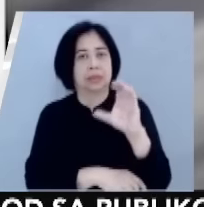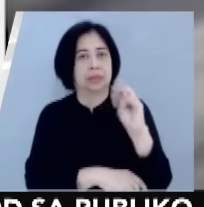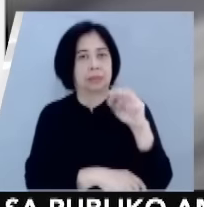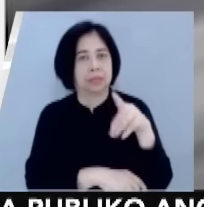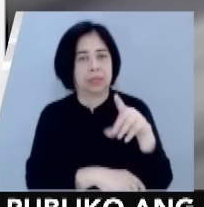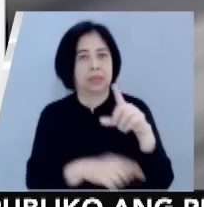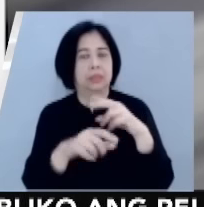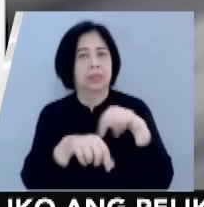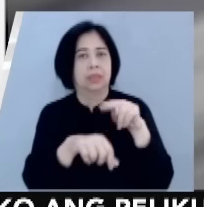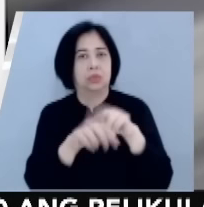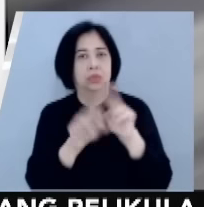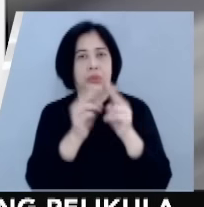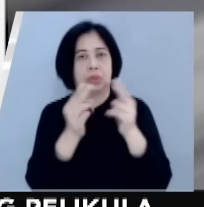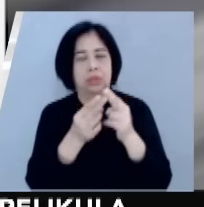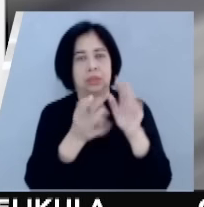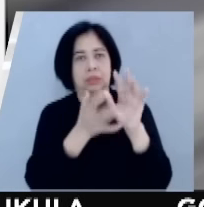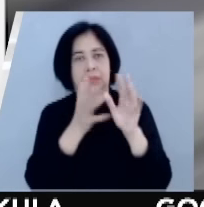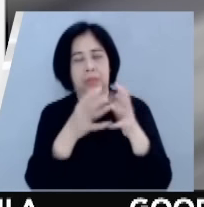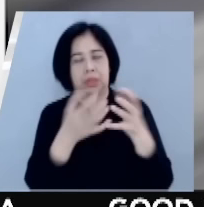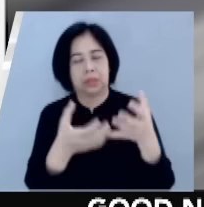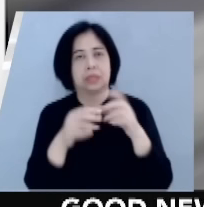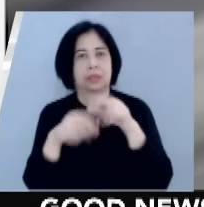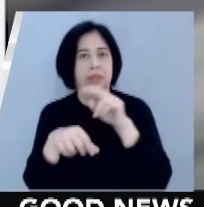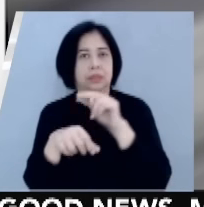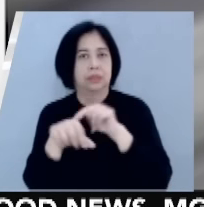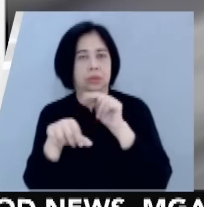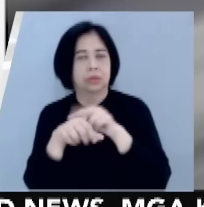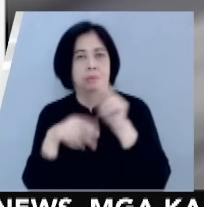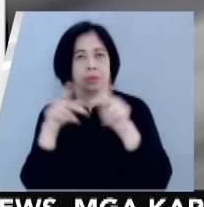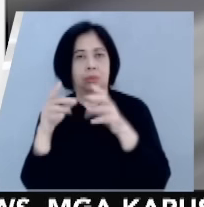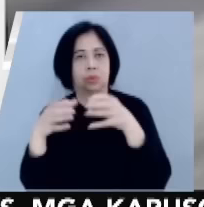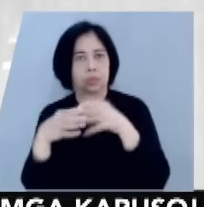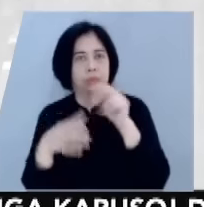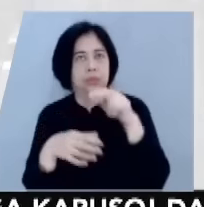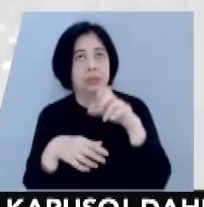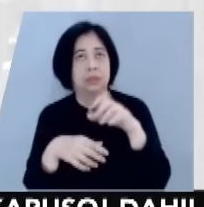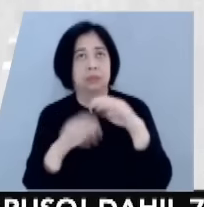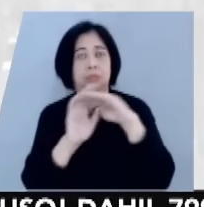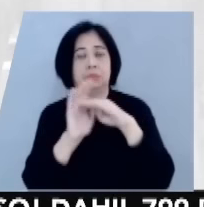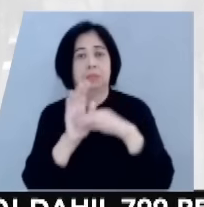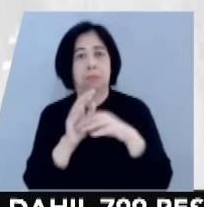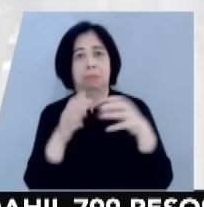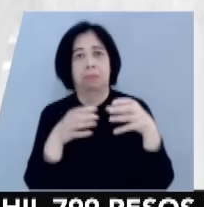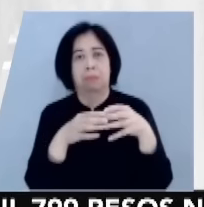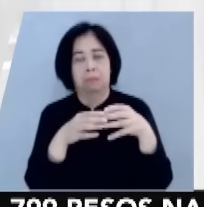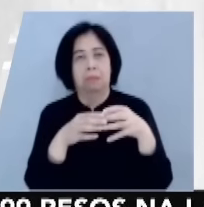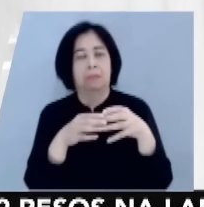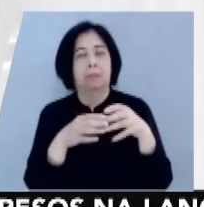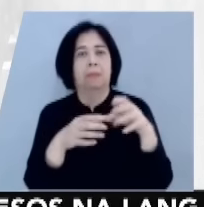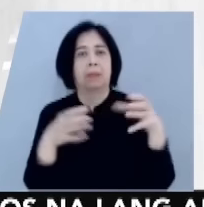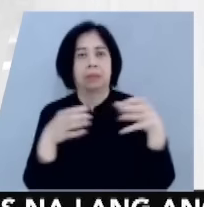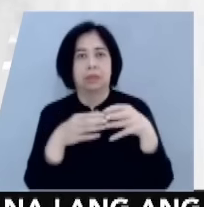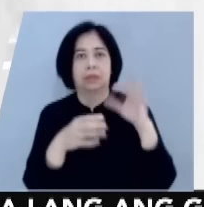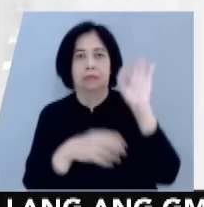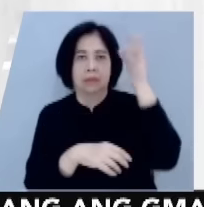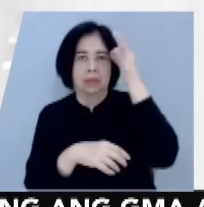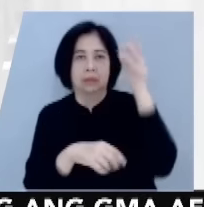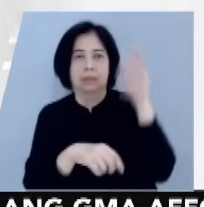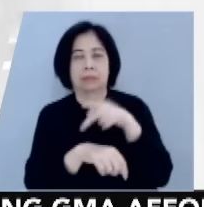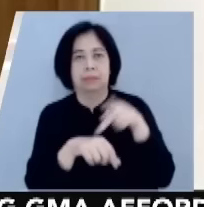Unity Party, Nationalist People's Coalition, Nationalista Party, Partido Federal ng Pilipinas at